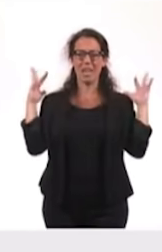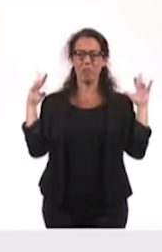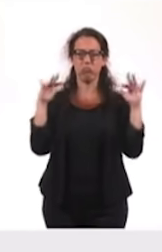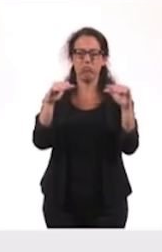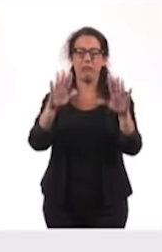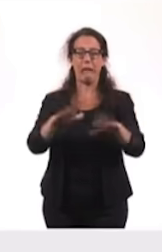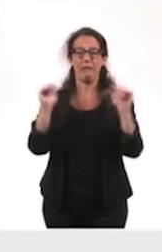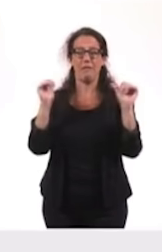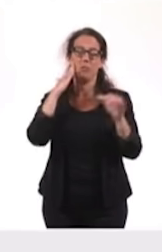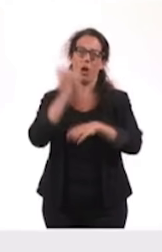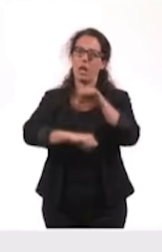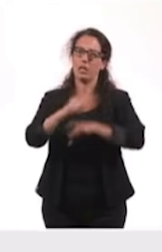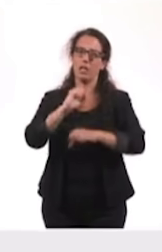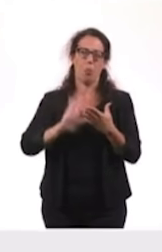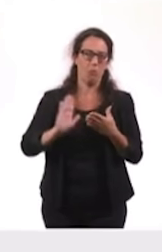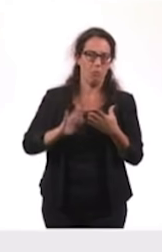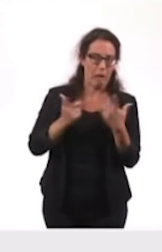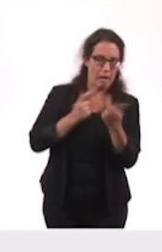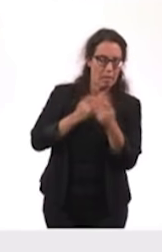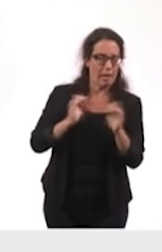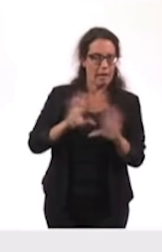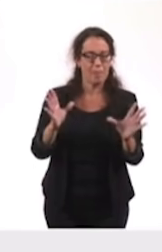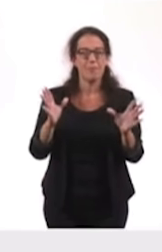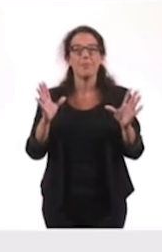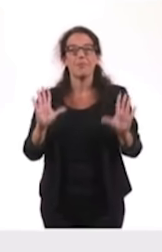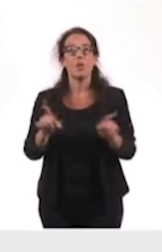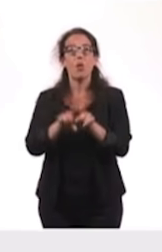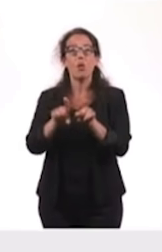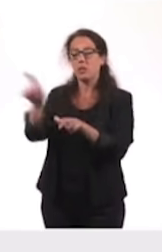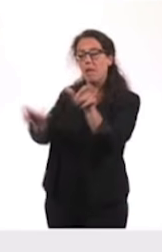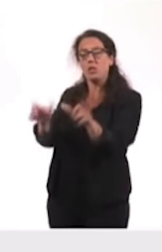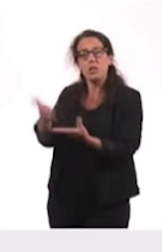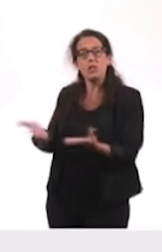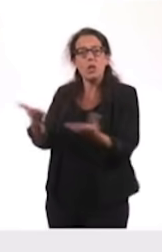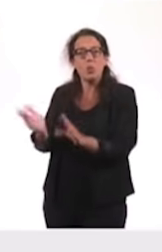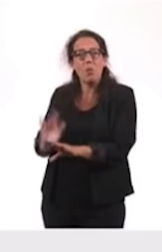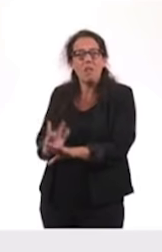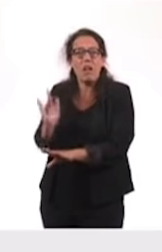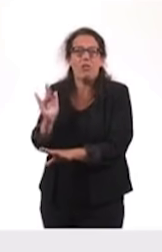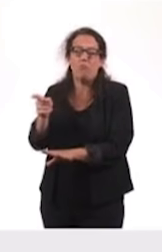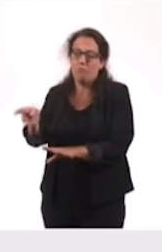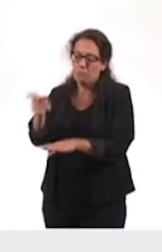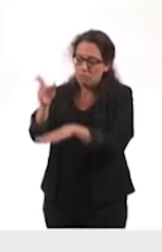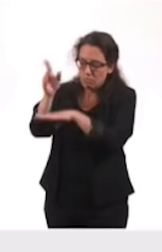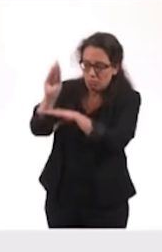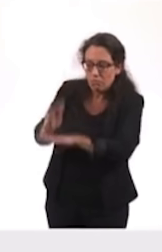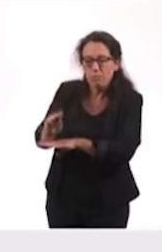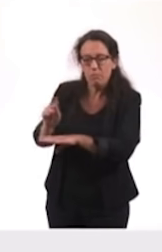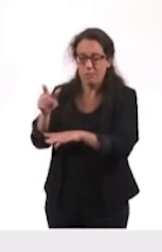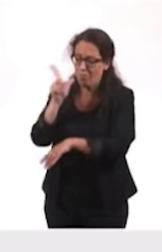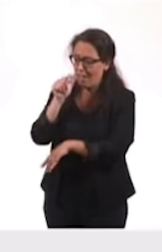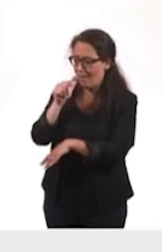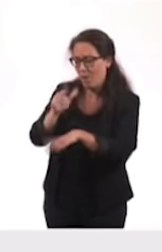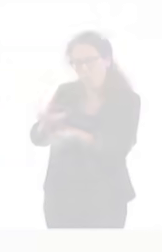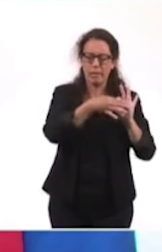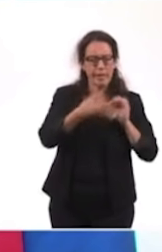adaptée. Enfin, il faut continuer de veiller aux personnes vulnérables et leur demander de poursuivre leurs efforts pour se